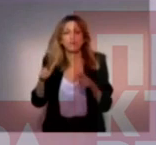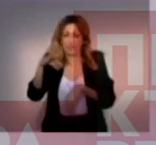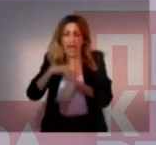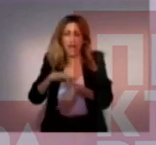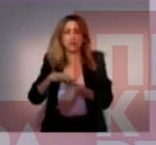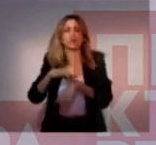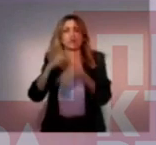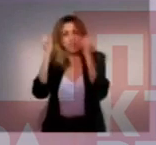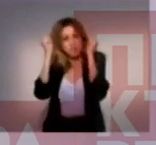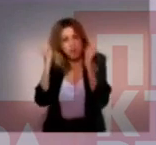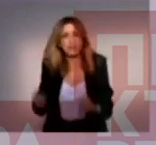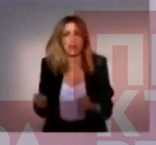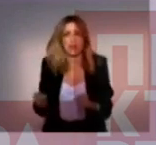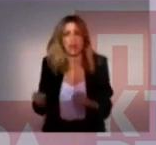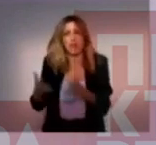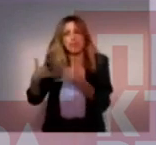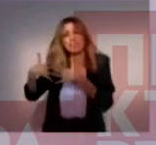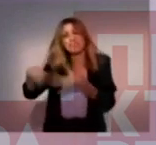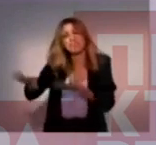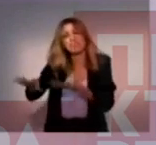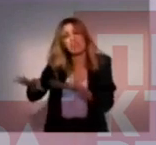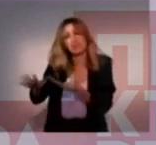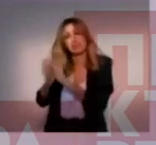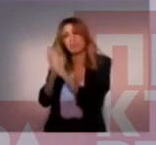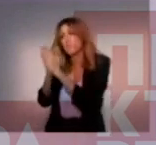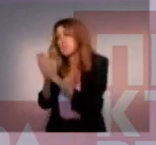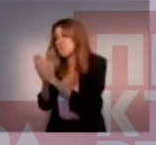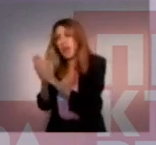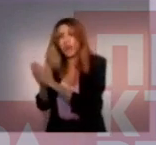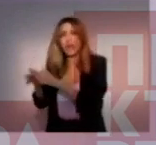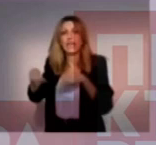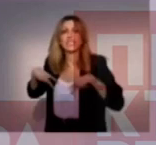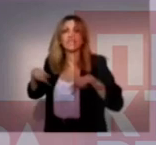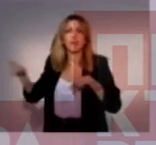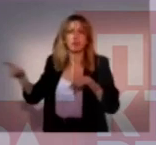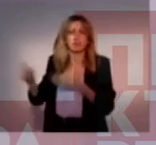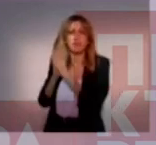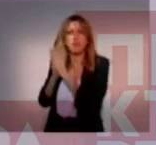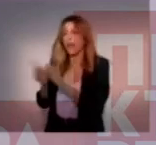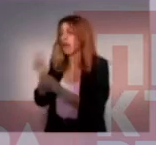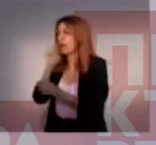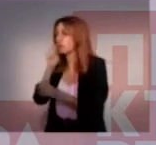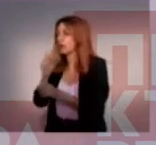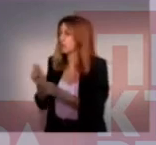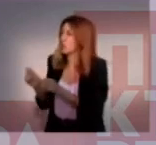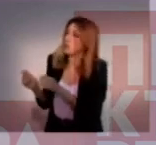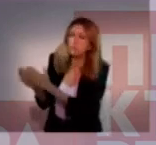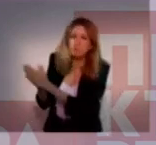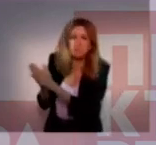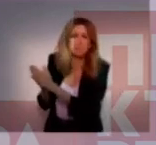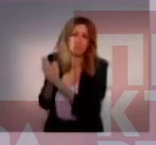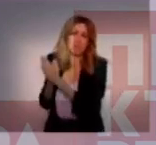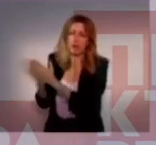σε ένα κρεβάτι ιατρικής θεραπείας. Και δυστυχώς αυτή ήταν η αλήθεια, αν θέλουμε να την κοιτάξουμε κατάματα, πριν μας